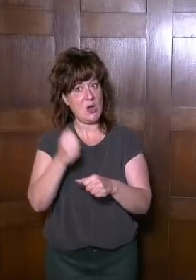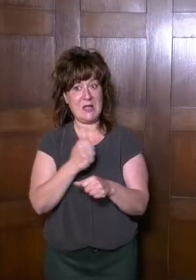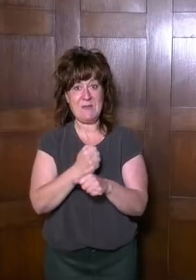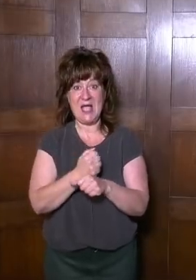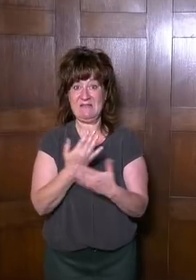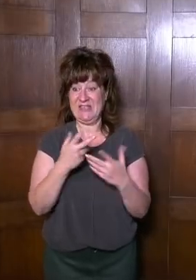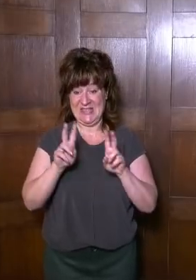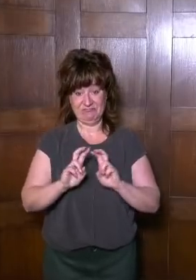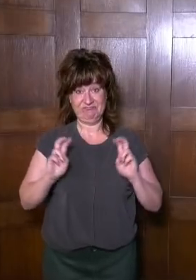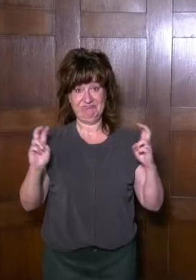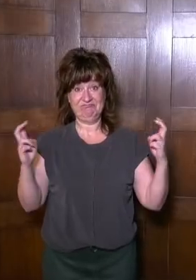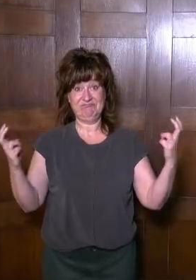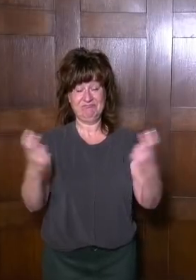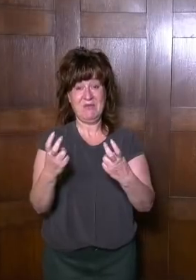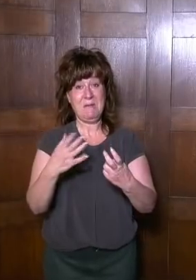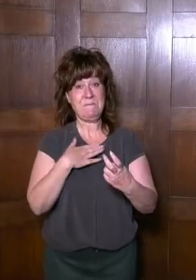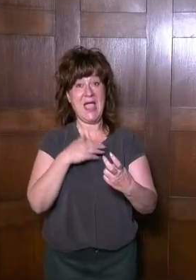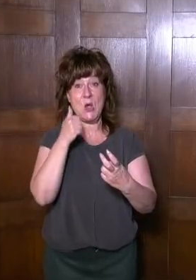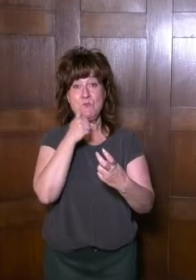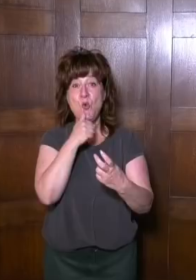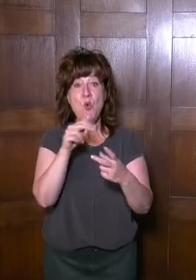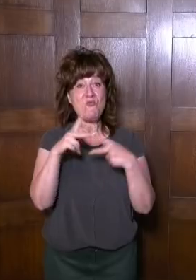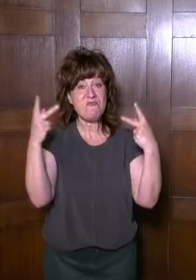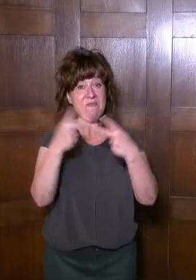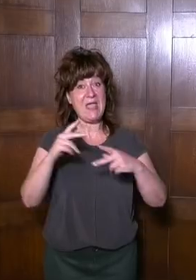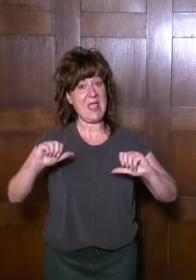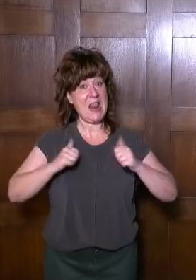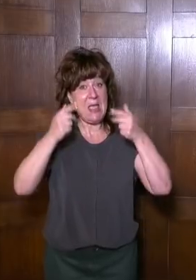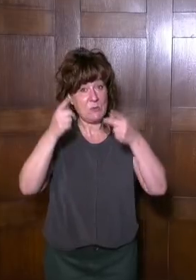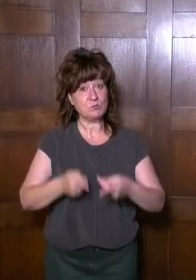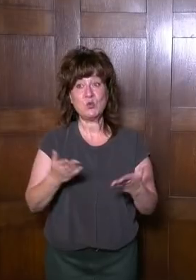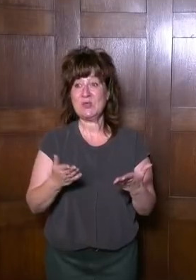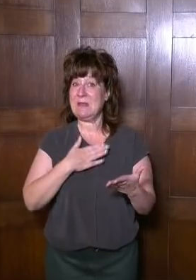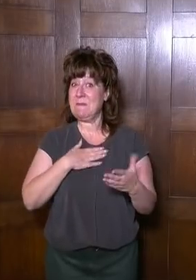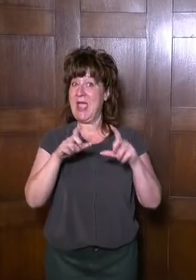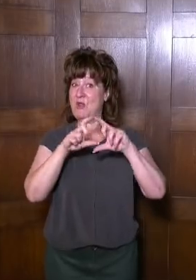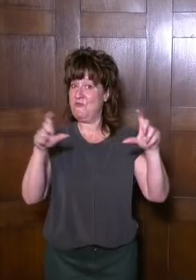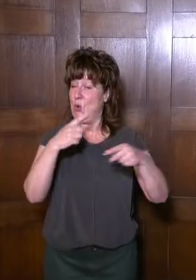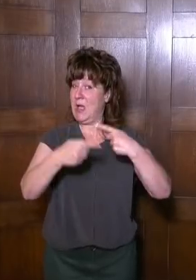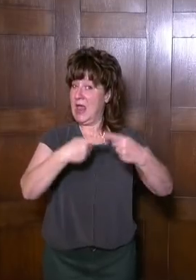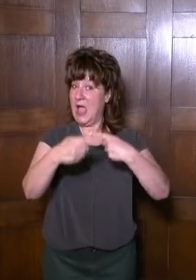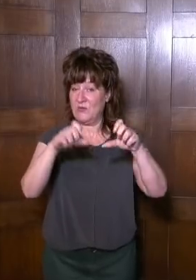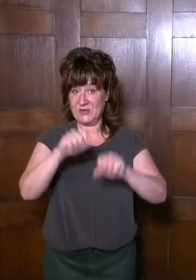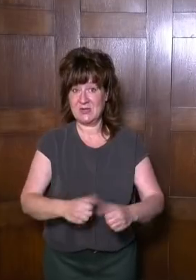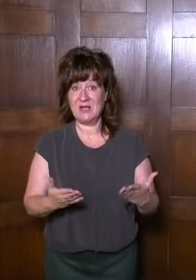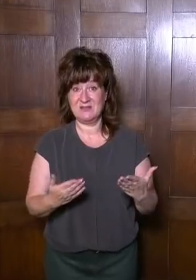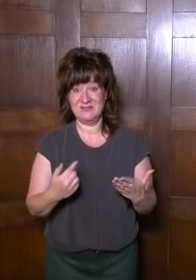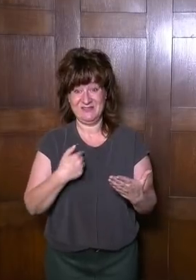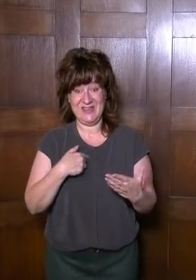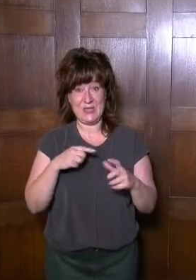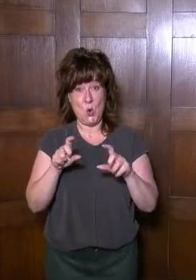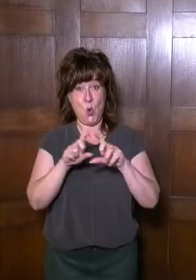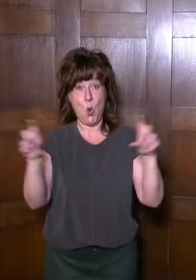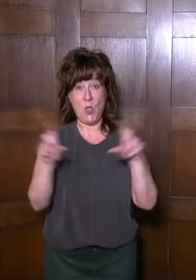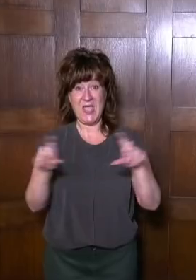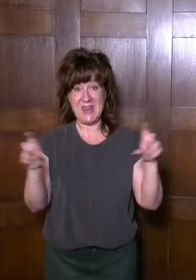sitzt, in seiner Berufswelt leben muss, um sein Unternehmen am Laufen zu halten. Man wird als Unternehmer aus allen